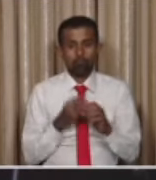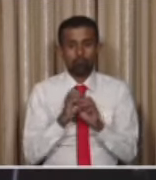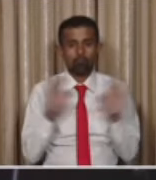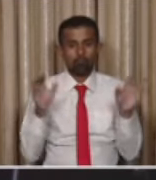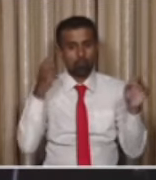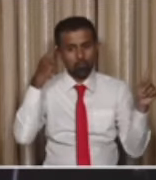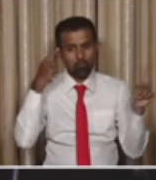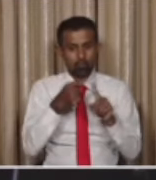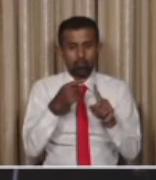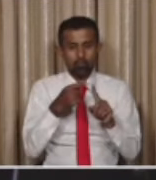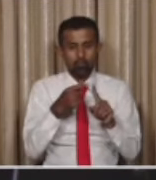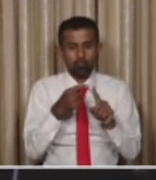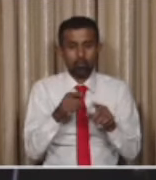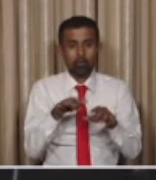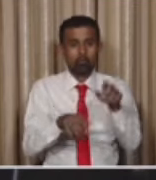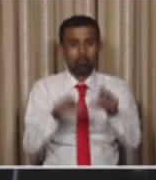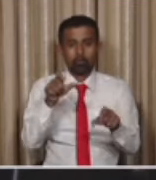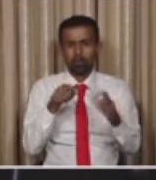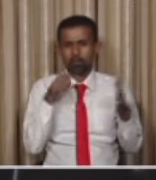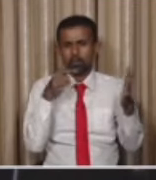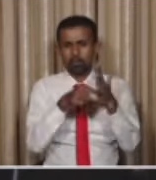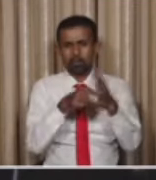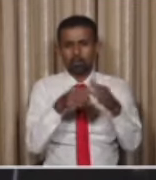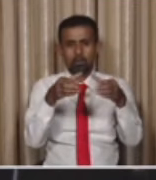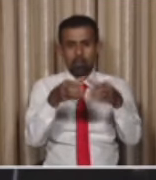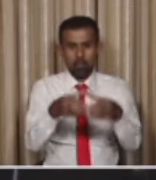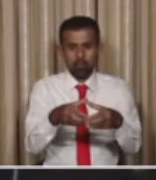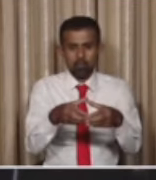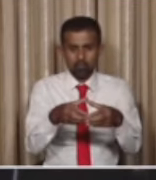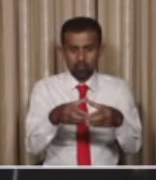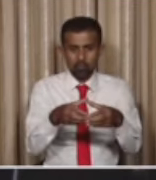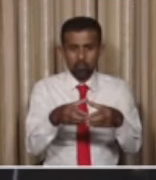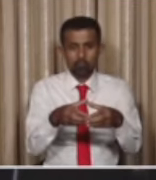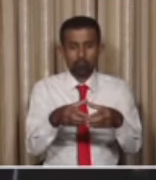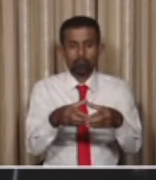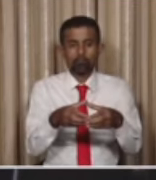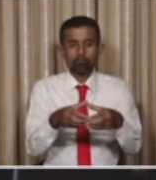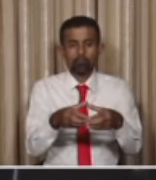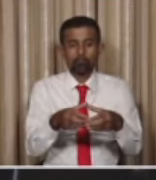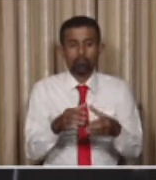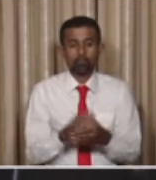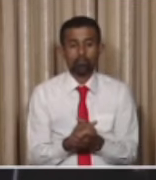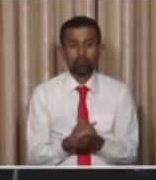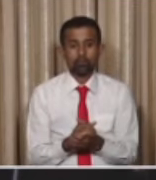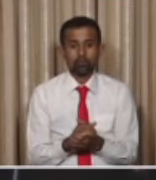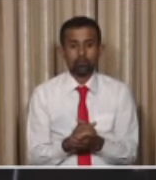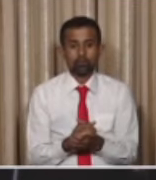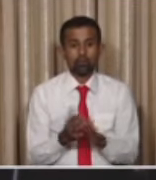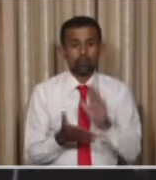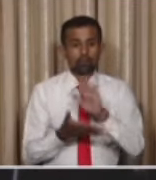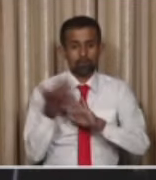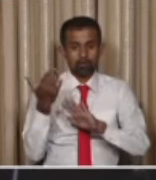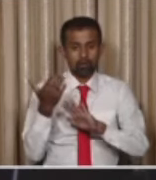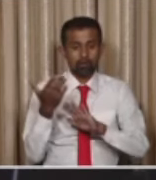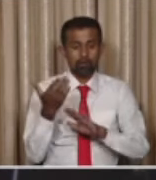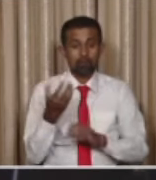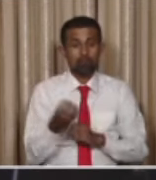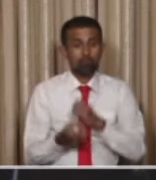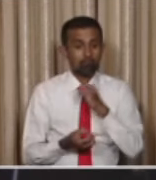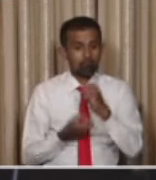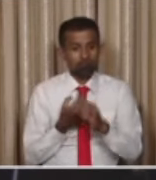සම්බන්ධයෙන් ප්‍රේක්ෂකයන් විසින් ඉලක්කගත කණ්ඩායම විශේෂී විසිරි සතුරුකමට හා